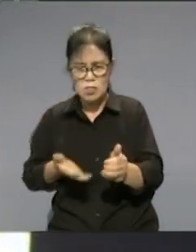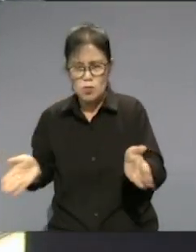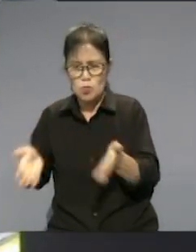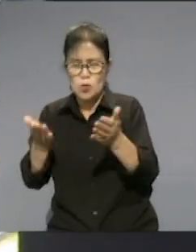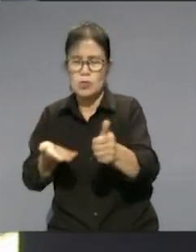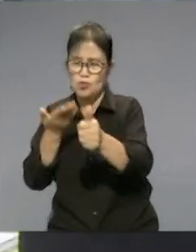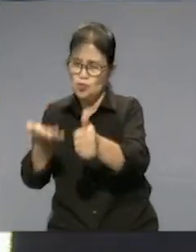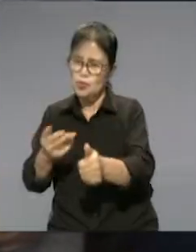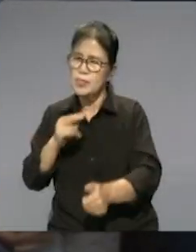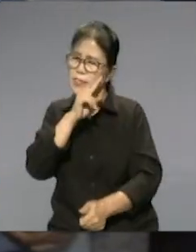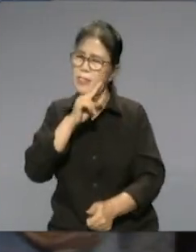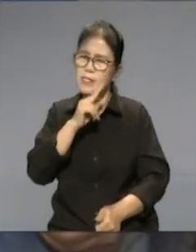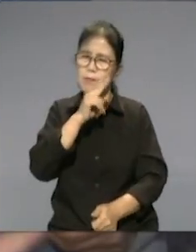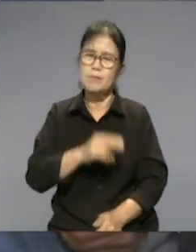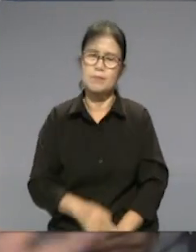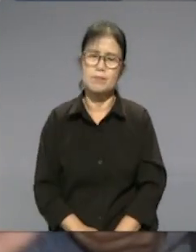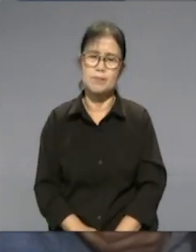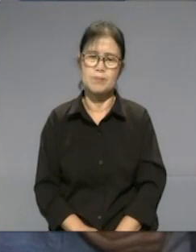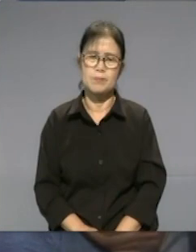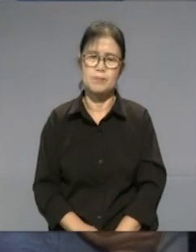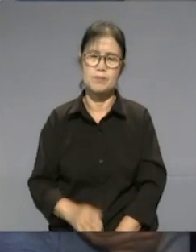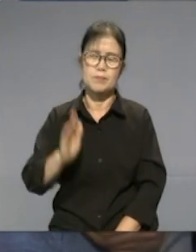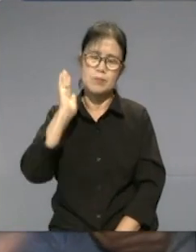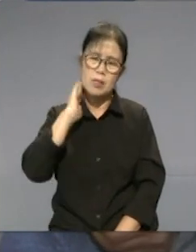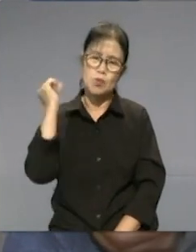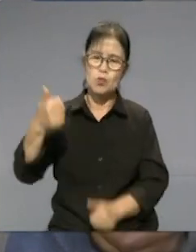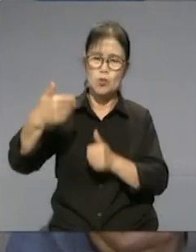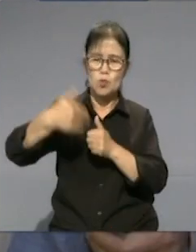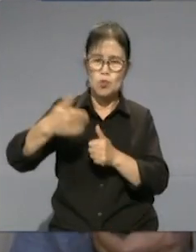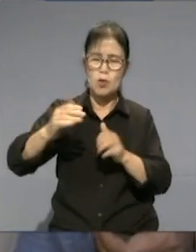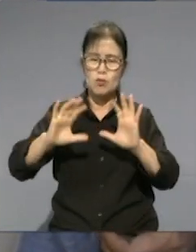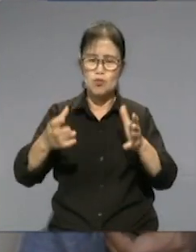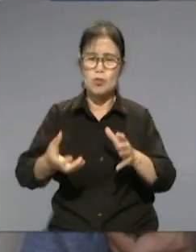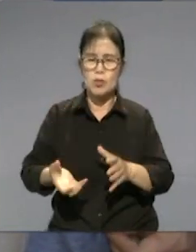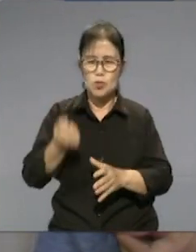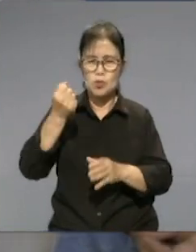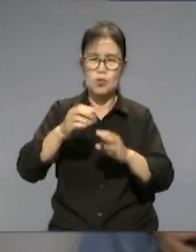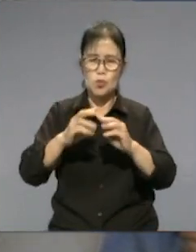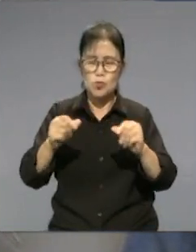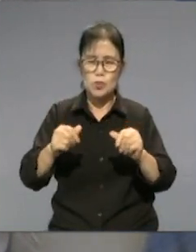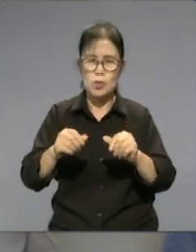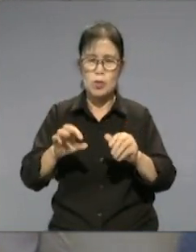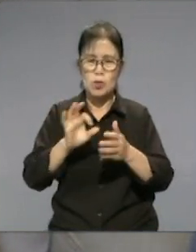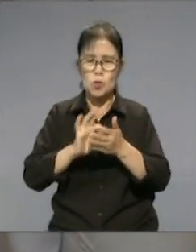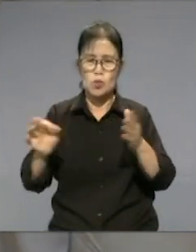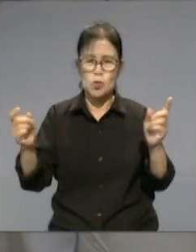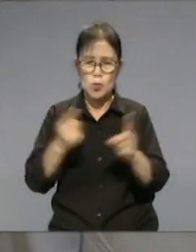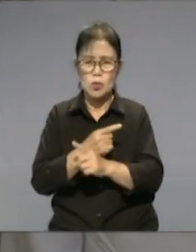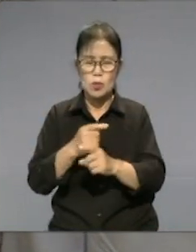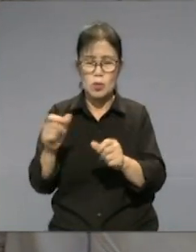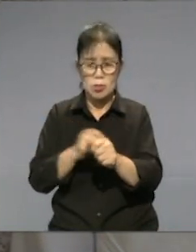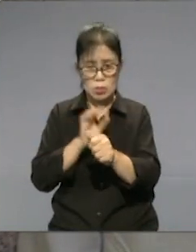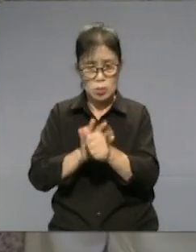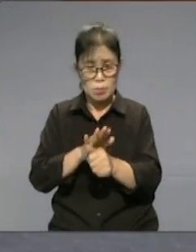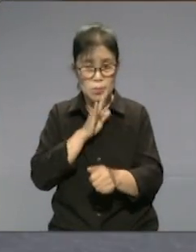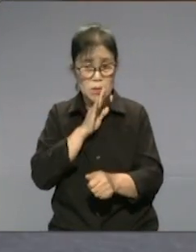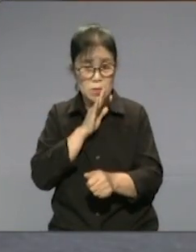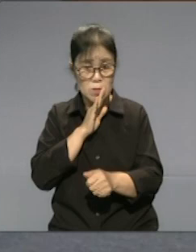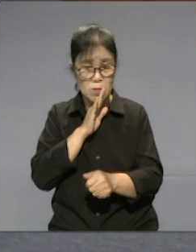의심하고 있습니다. 이게 대통령이 요구한 국가 소유 토지 용도 변경해 준 게 특혜라는 게 말이 되는